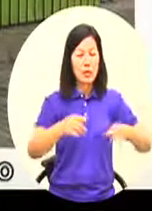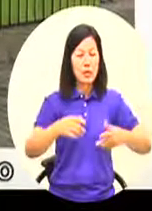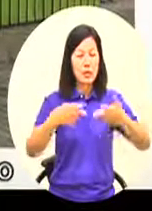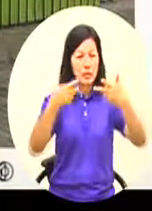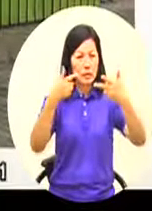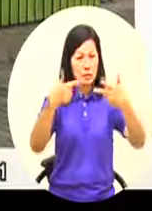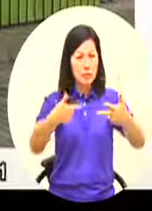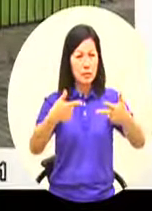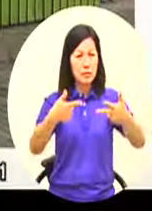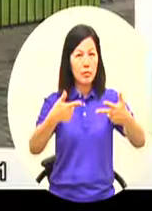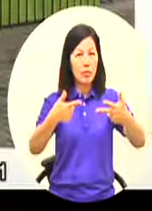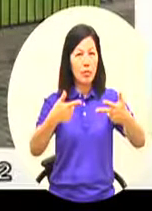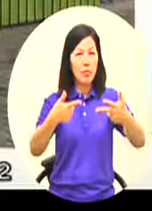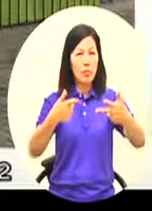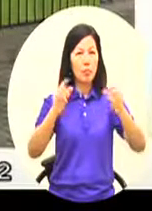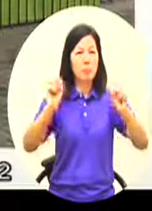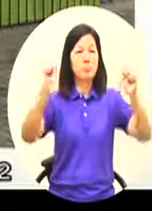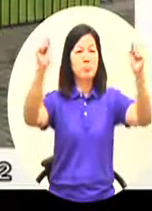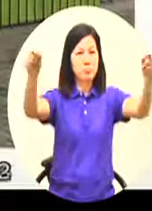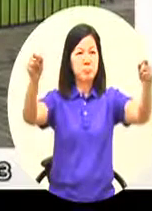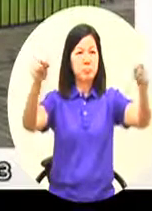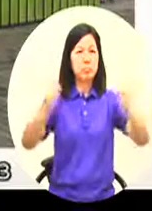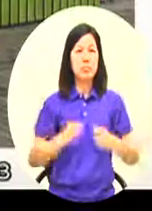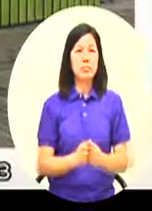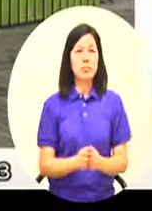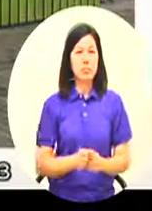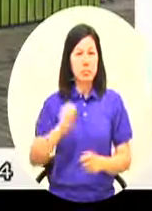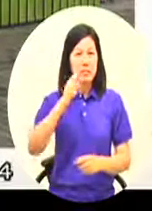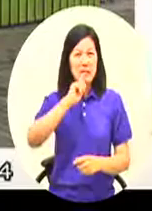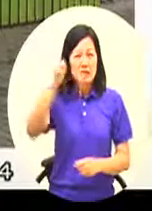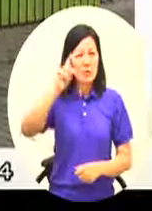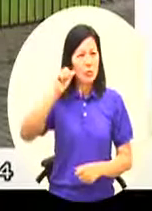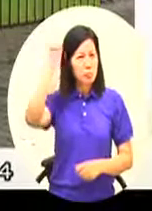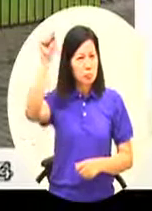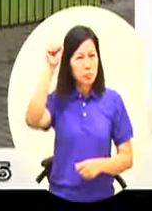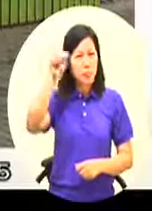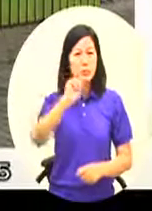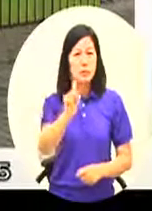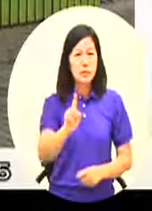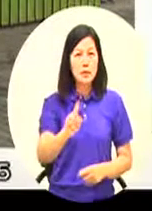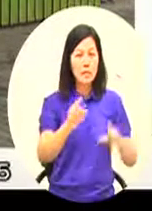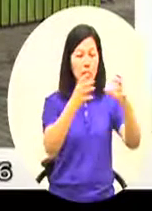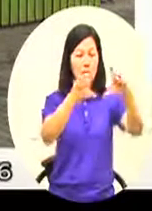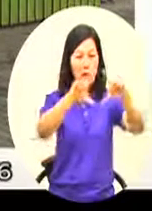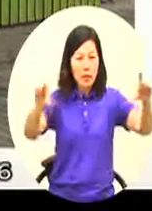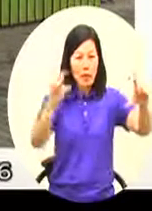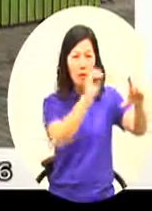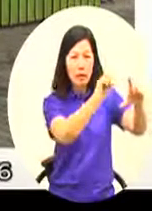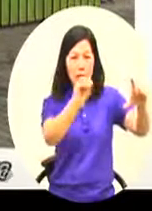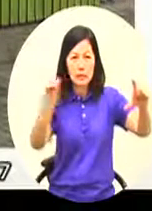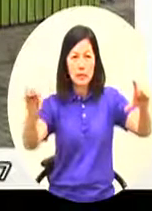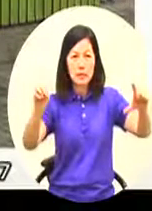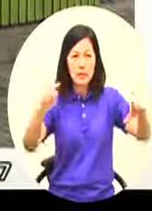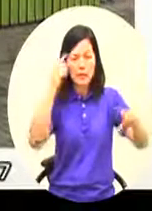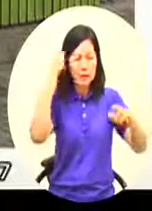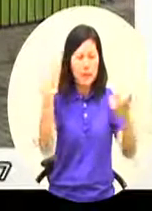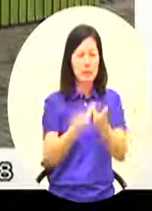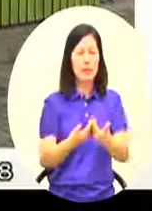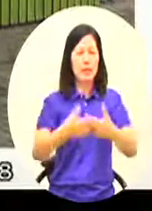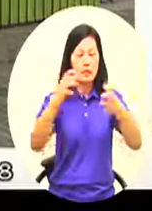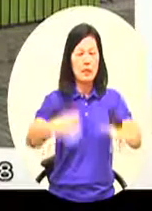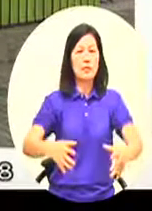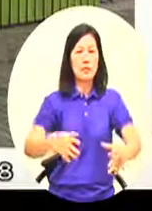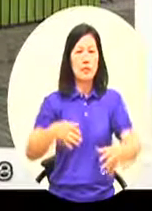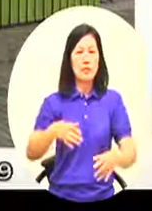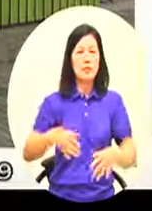起来。因到底抗议啥吼？其实吼，中央的布条啊写甲足清楚吼，反对在此设轻轨